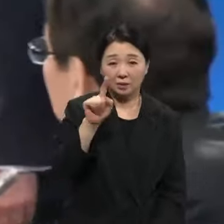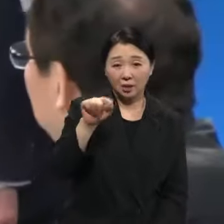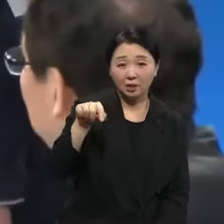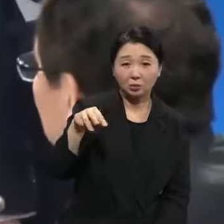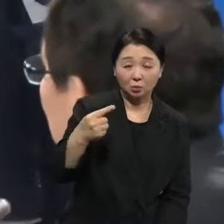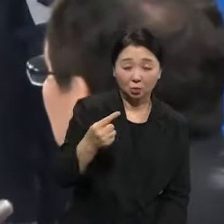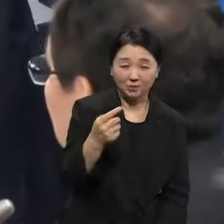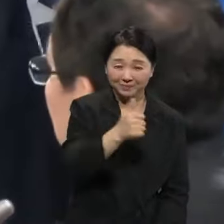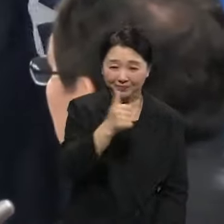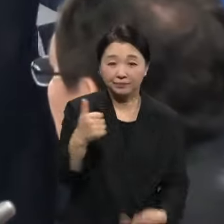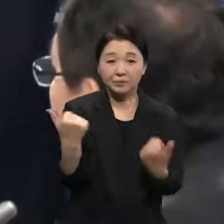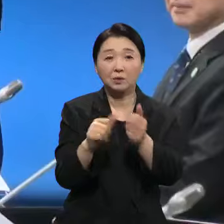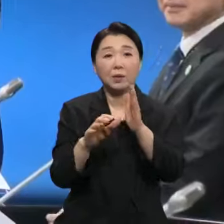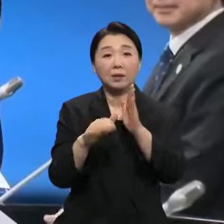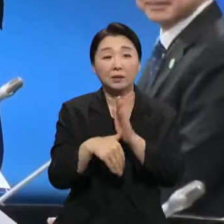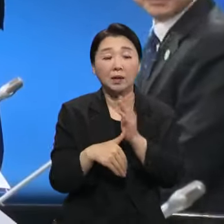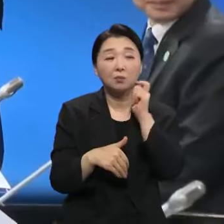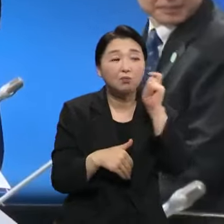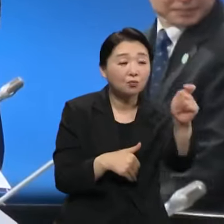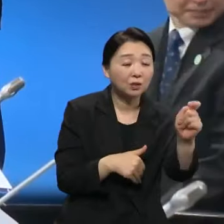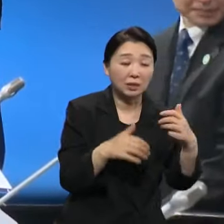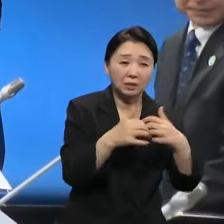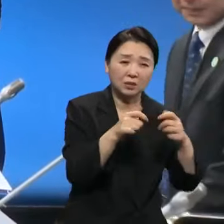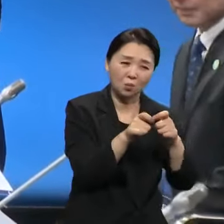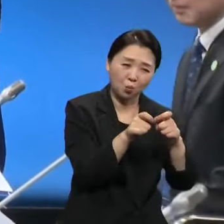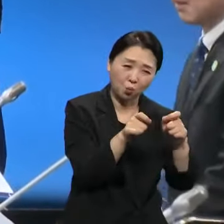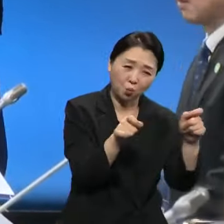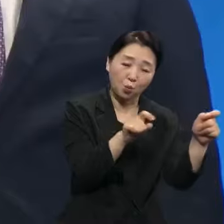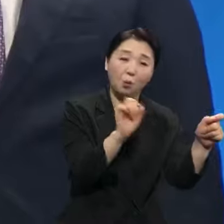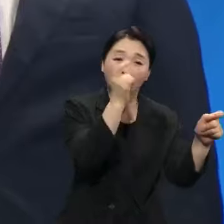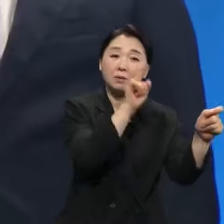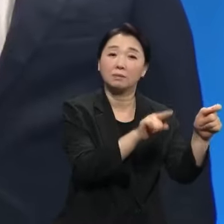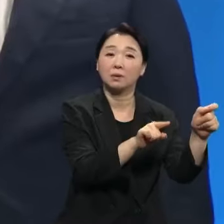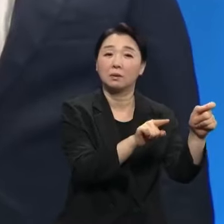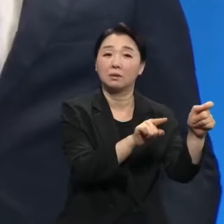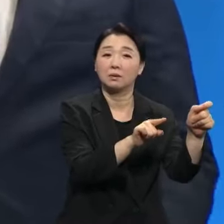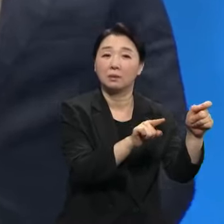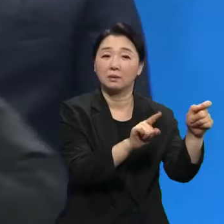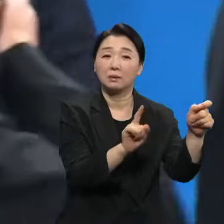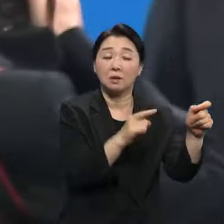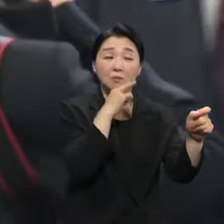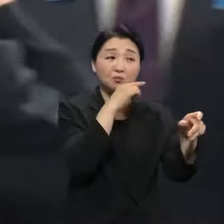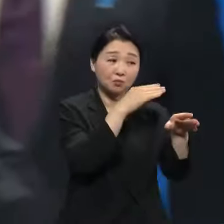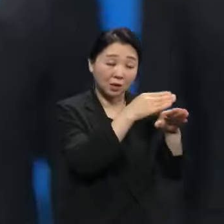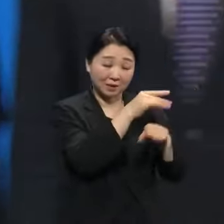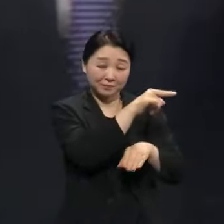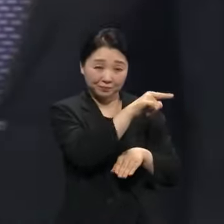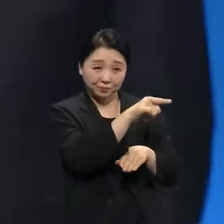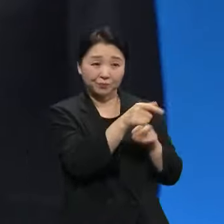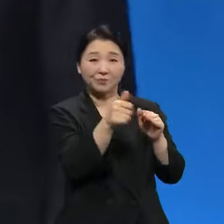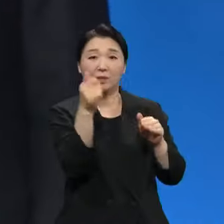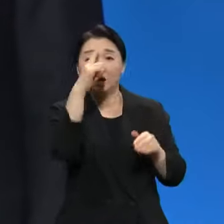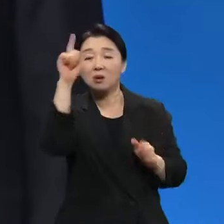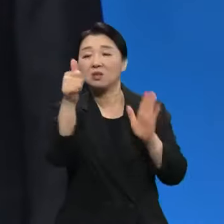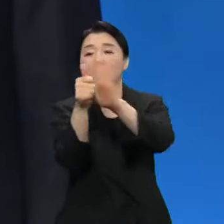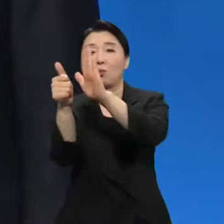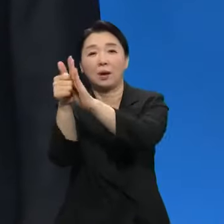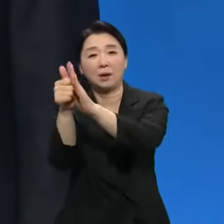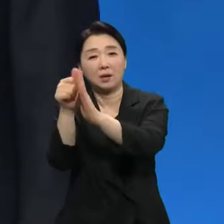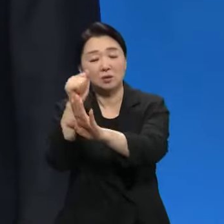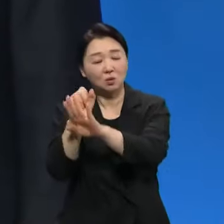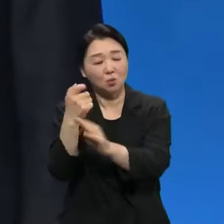회에서 우라이나 전쟁이 장기화되고 있는인 가운 하나는 북한과 같은 지원세력이 있기 때문이라고